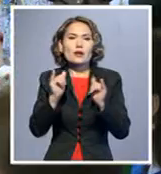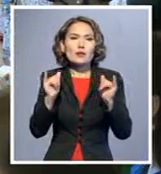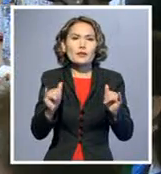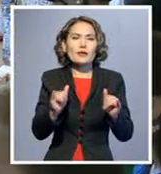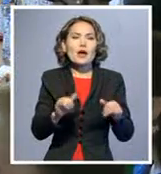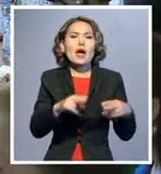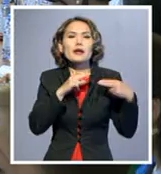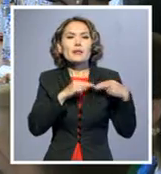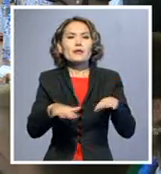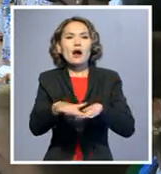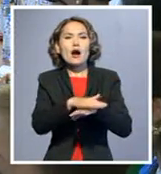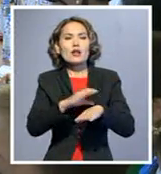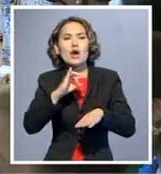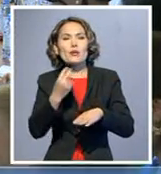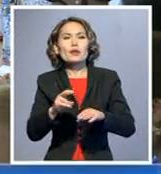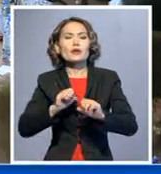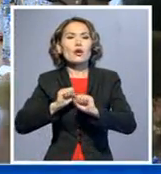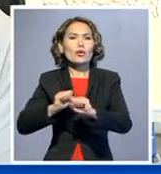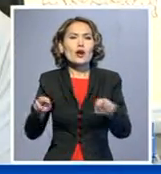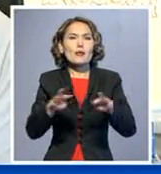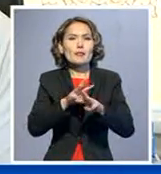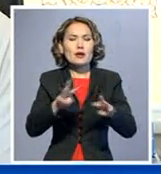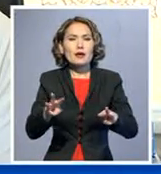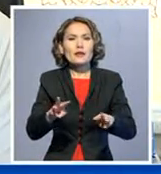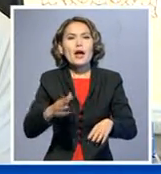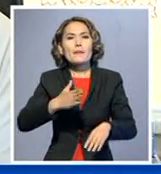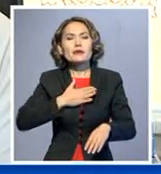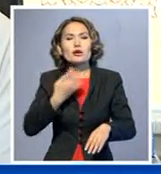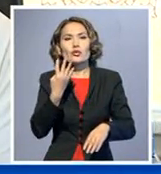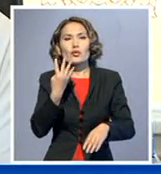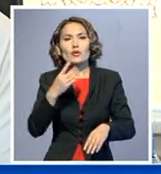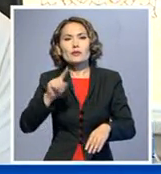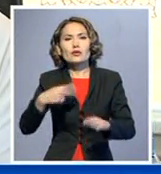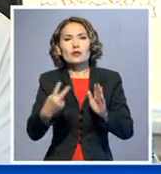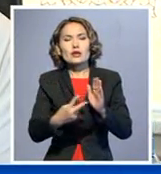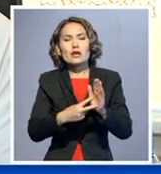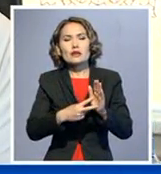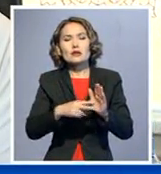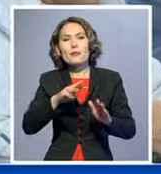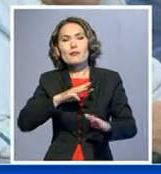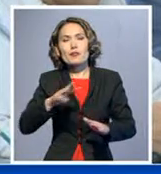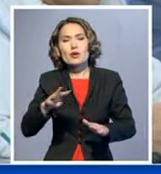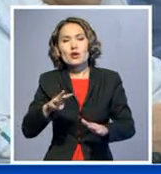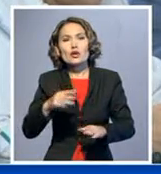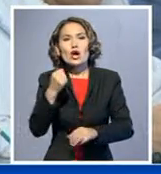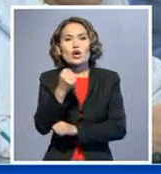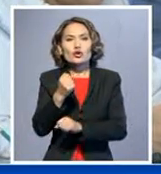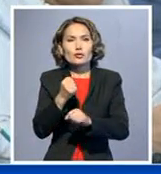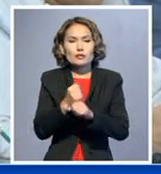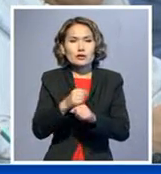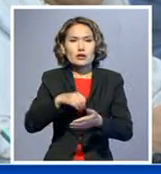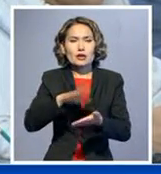халықты әлеуметтік қорғау министрлігінің мәлімдеуінше, бізде 4,7 миллион жұмысшы тіркелген. Оның 40%-дан астамы нәзік